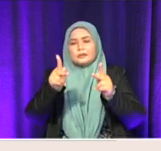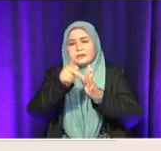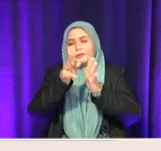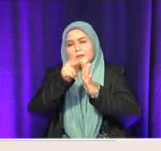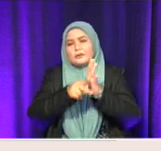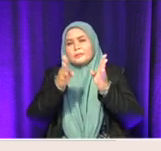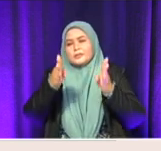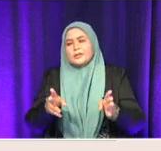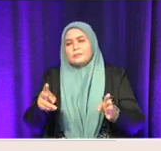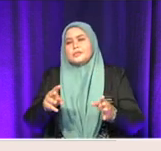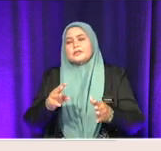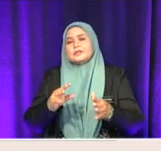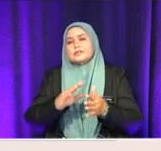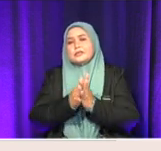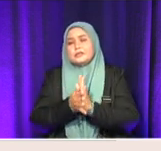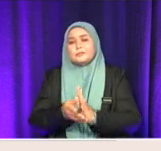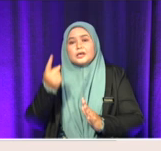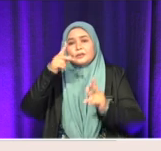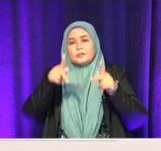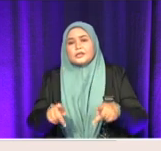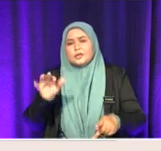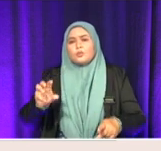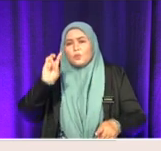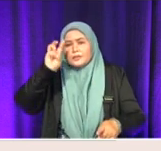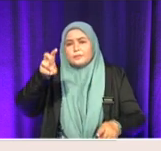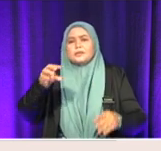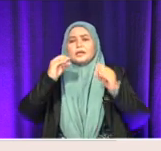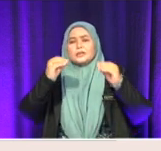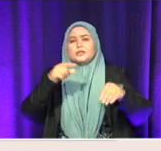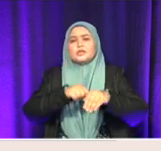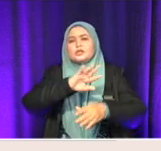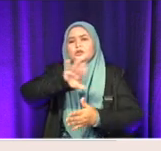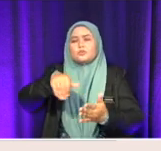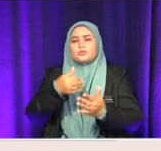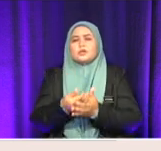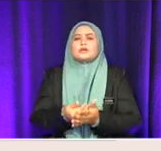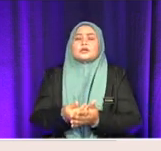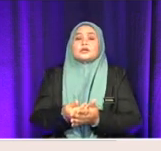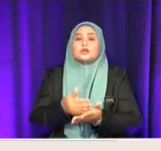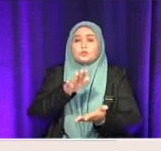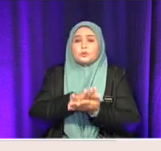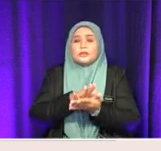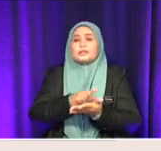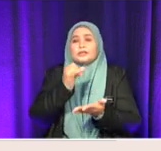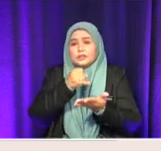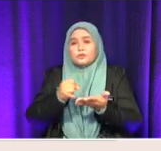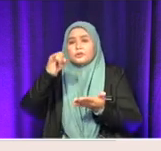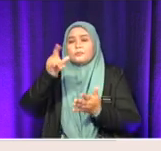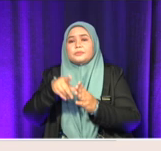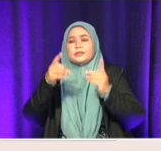yang wajib diajar di semua sekolah dan institusi-institusi pendidikan